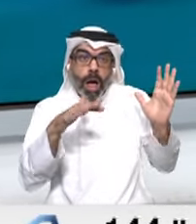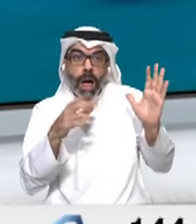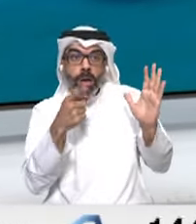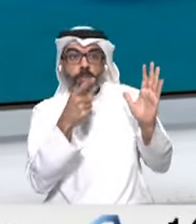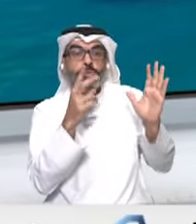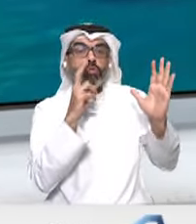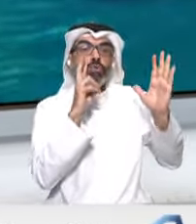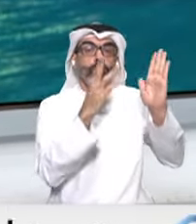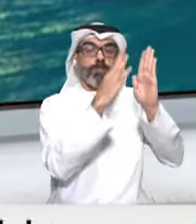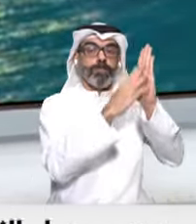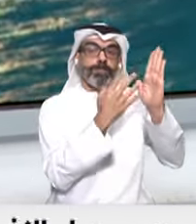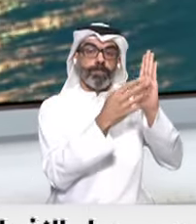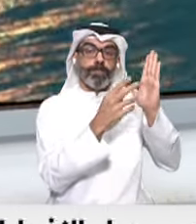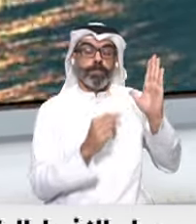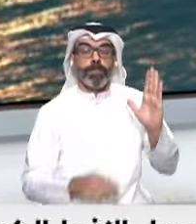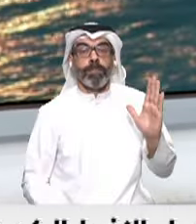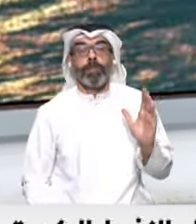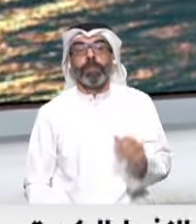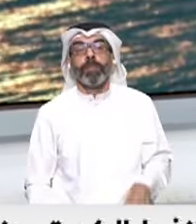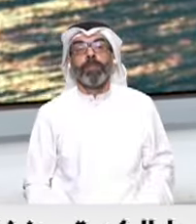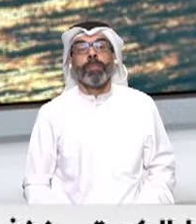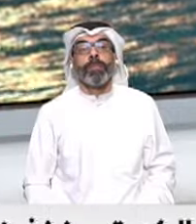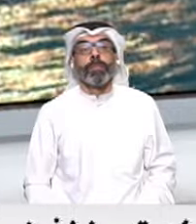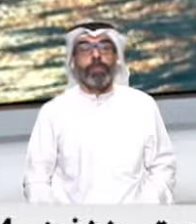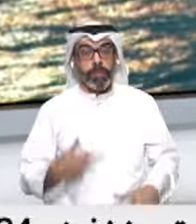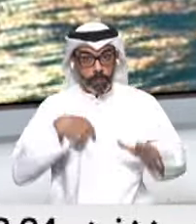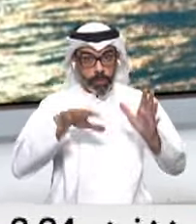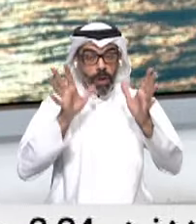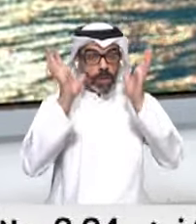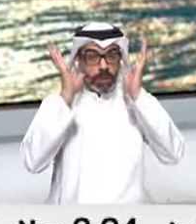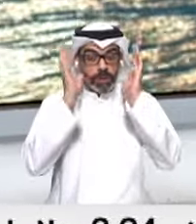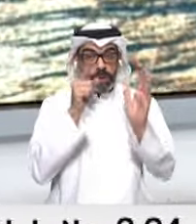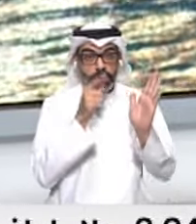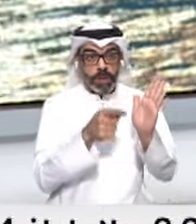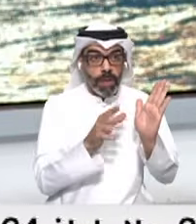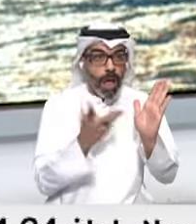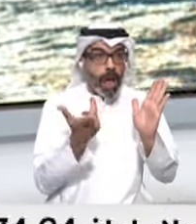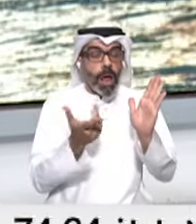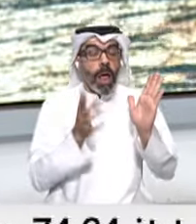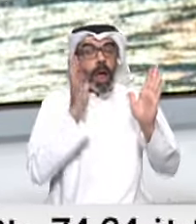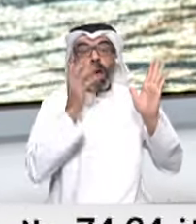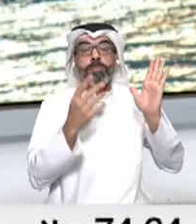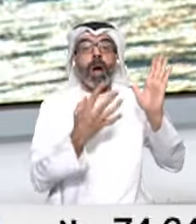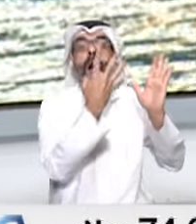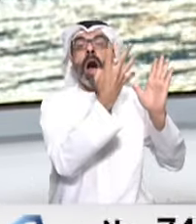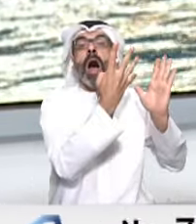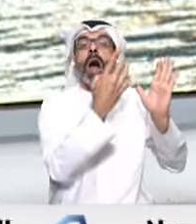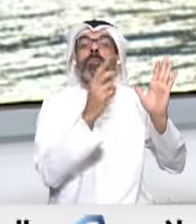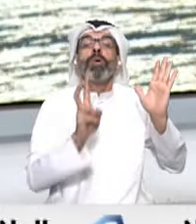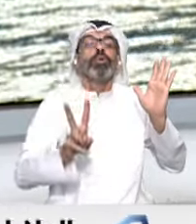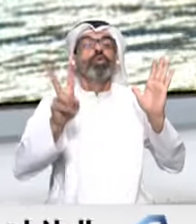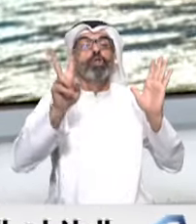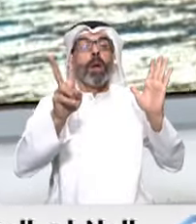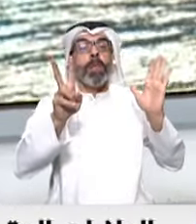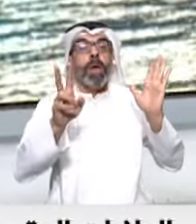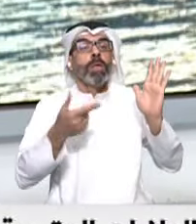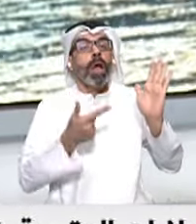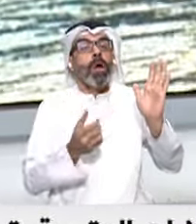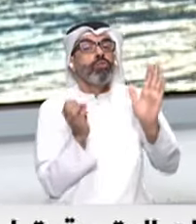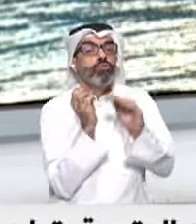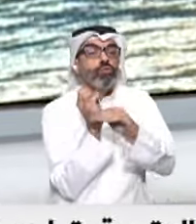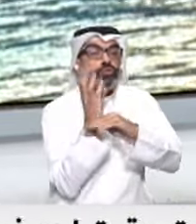دقيقه مساء المواقيت باذن الله اذان الفير الساعه 4 و7 دقائق والشروق الساعه